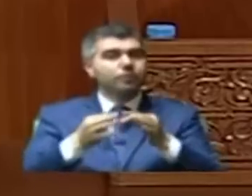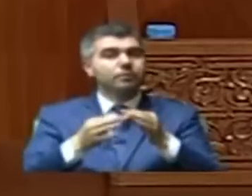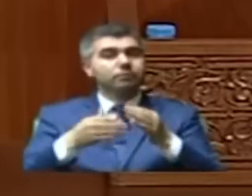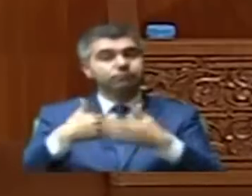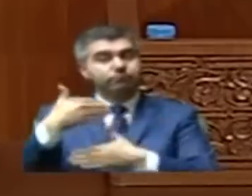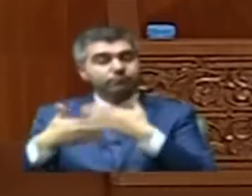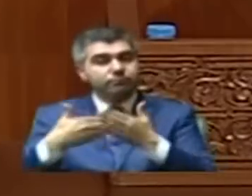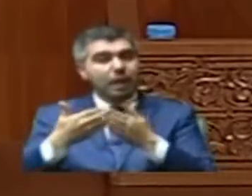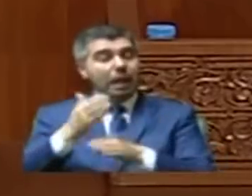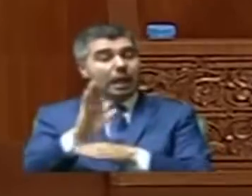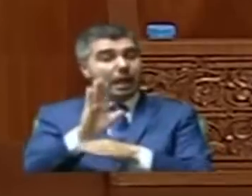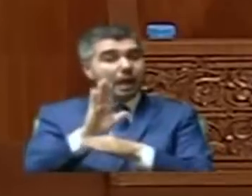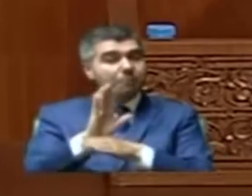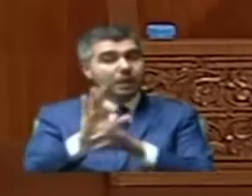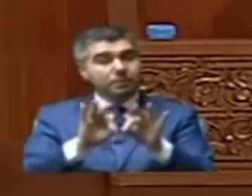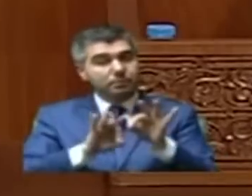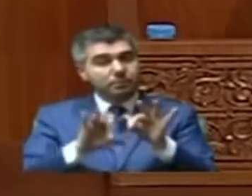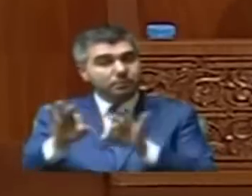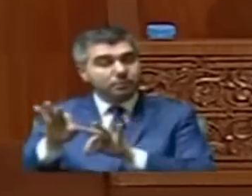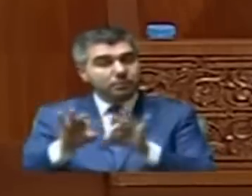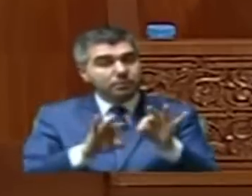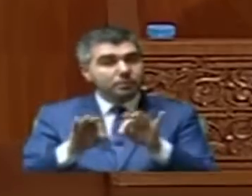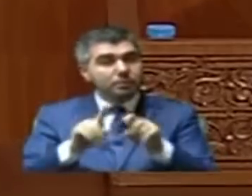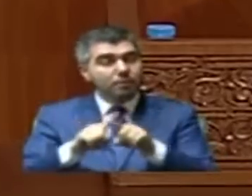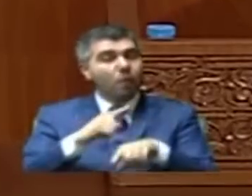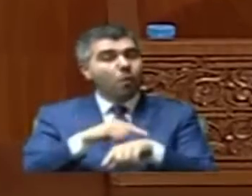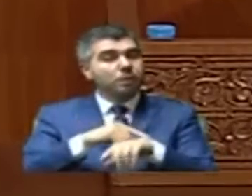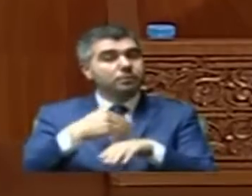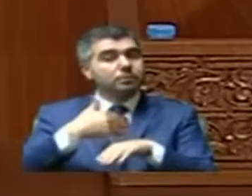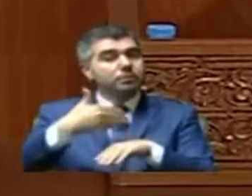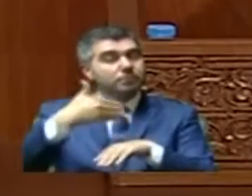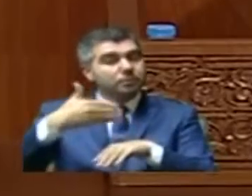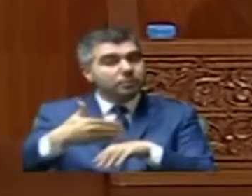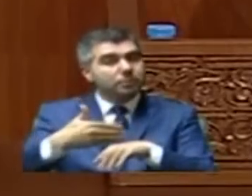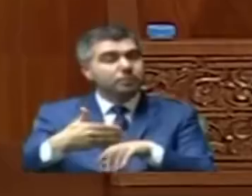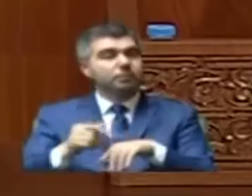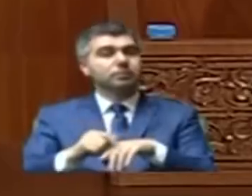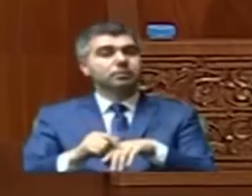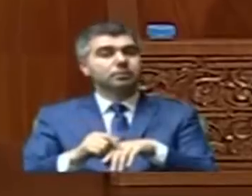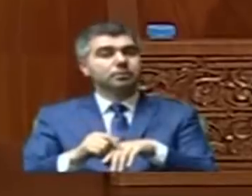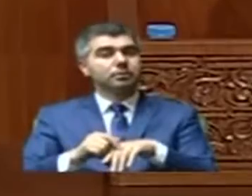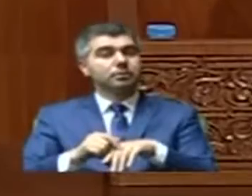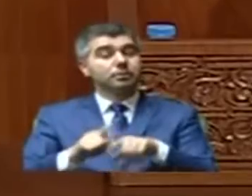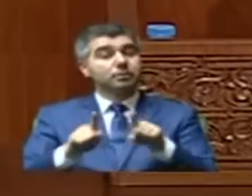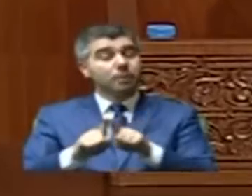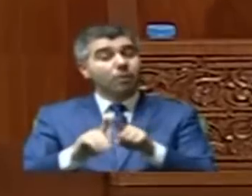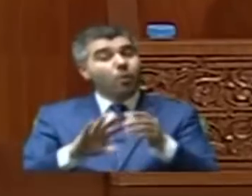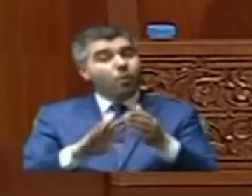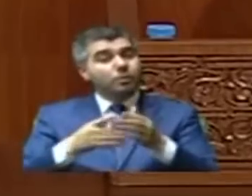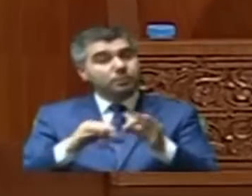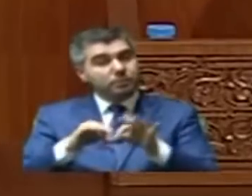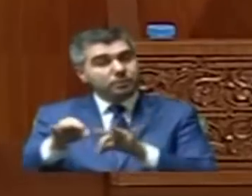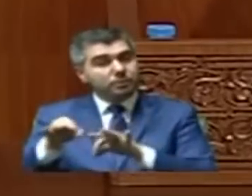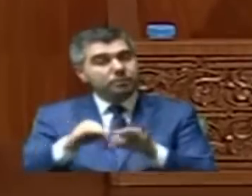استعانه بخبره وضع الاستراتيجي تحتاج الى وقت كافي ماكي دمش بين عشيه وضحاها لا هي